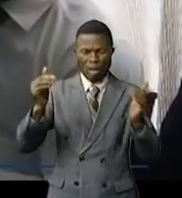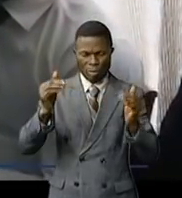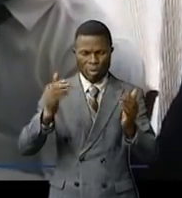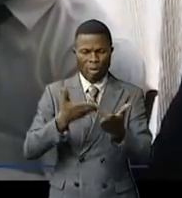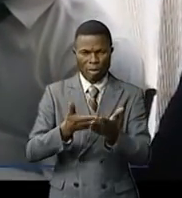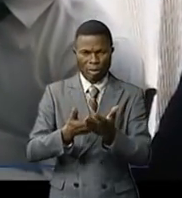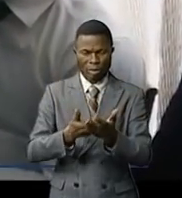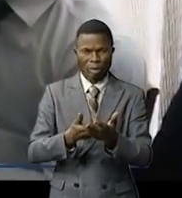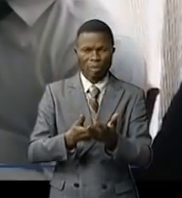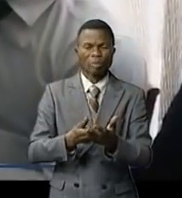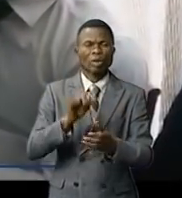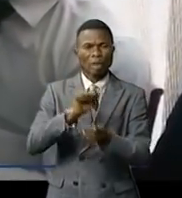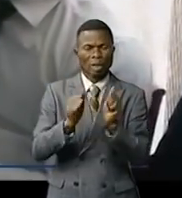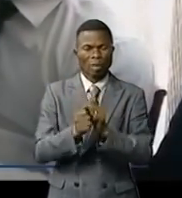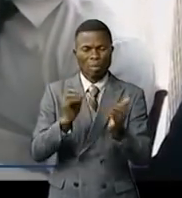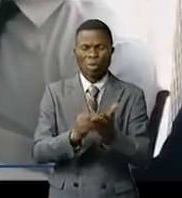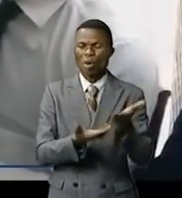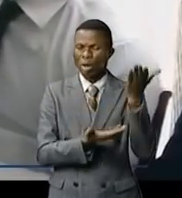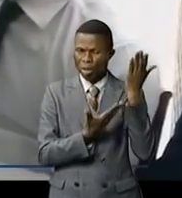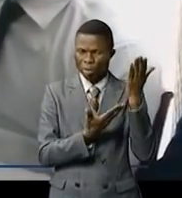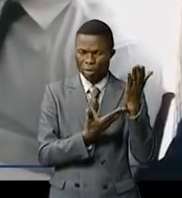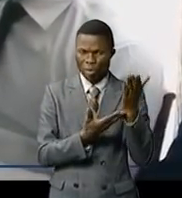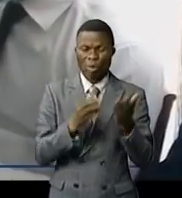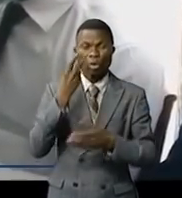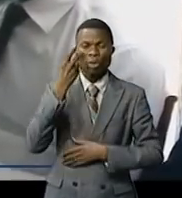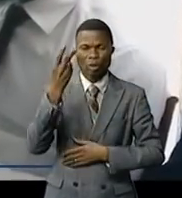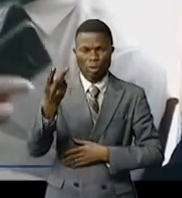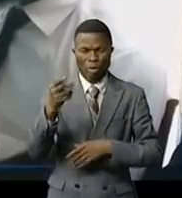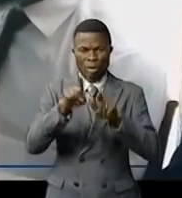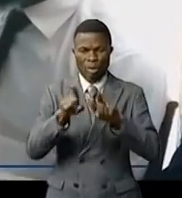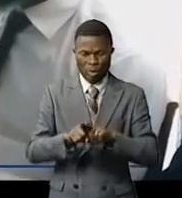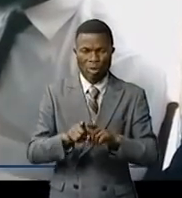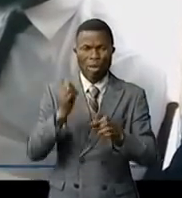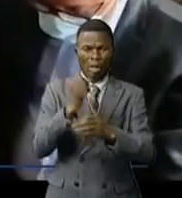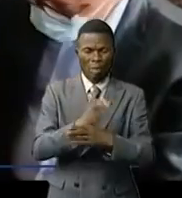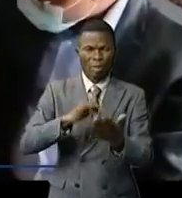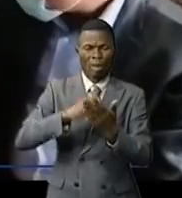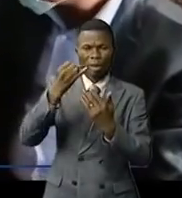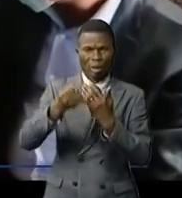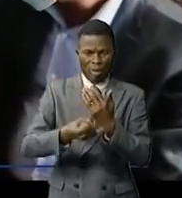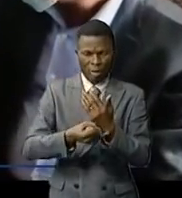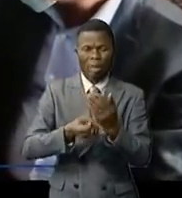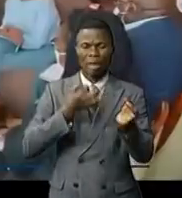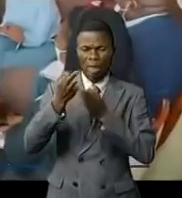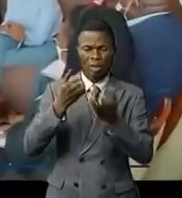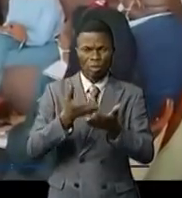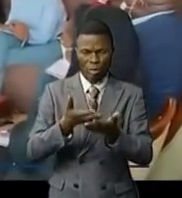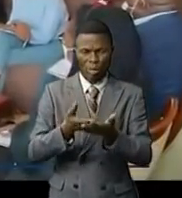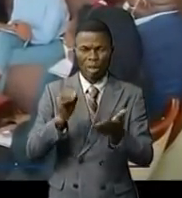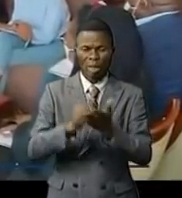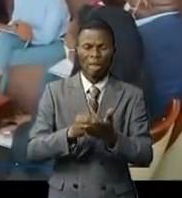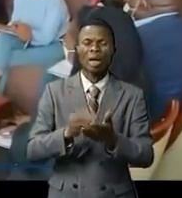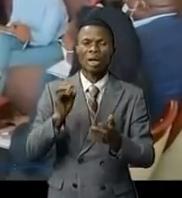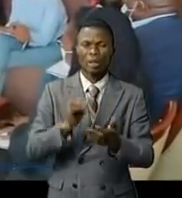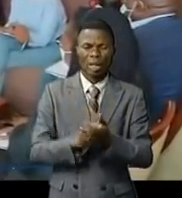PDDRCS. Enfin, d'autres questions importantes liées à la vision et à la matérialisation du programme ont été abordées. Il a par la